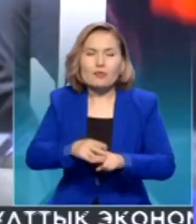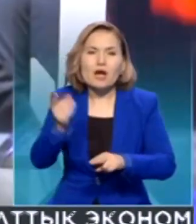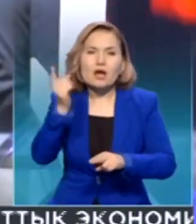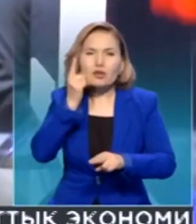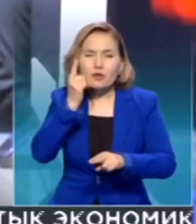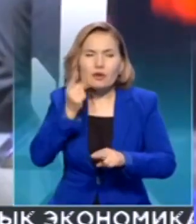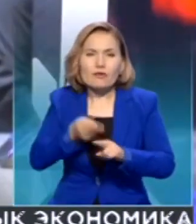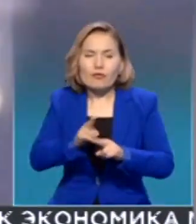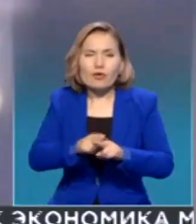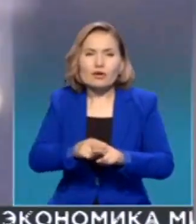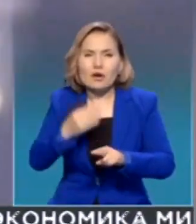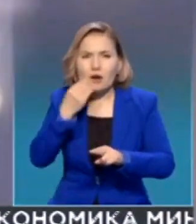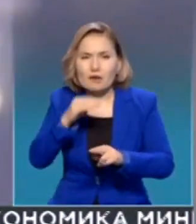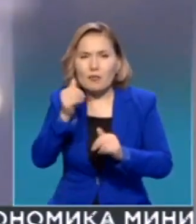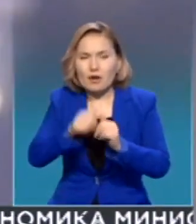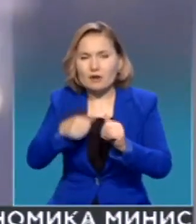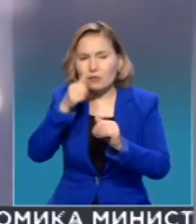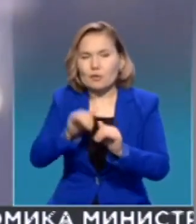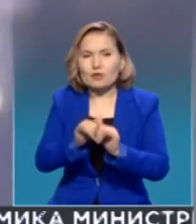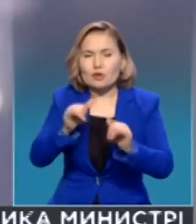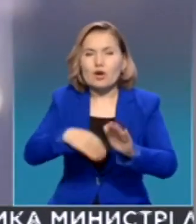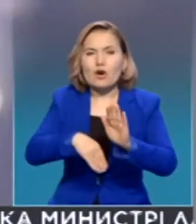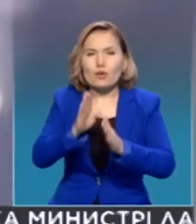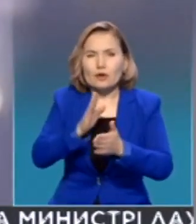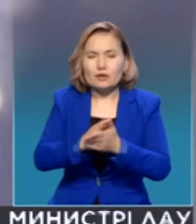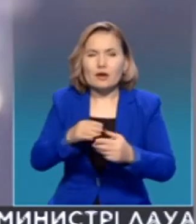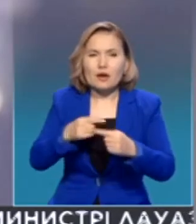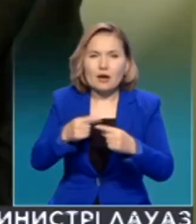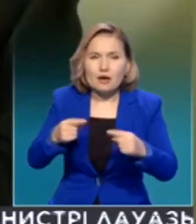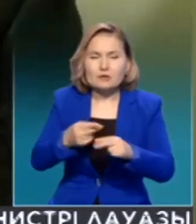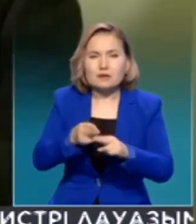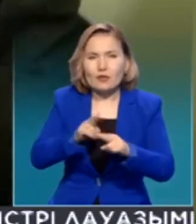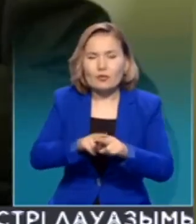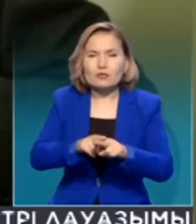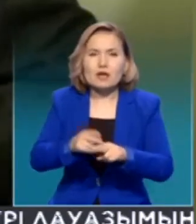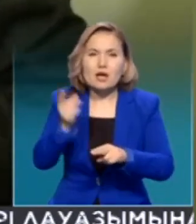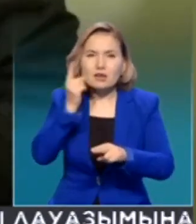кезде тіптен күтпегенін айтады. Заманауи мобильді аппараттарға қатысты пікірінде білдірді.